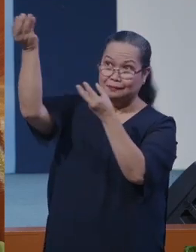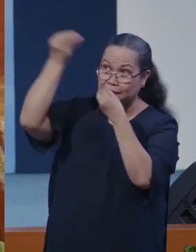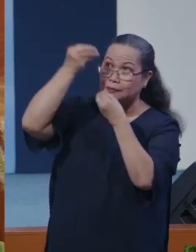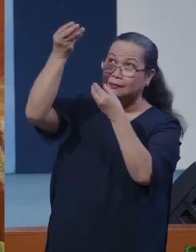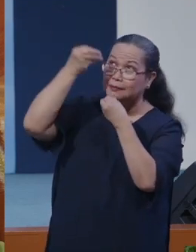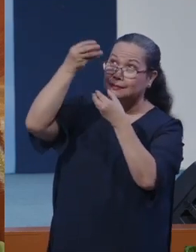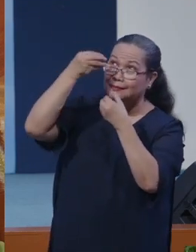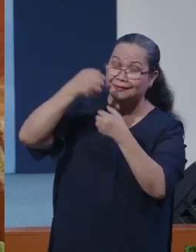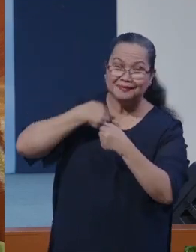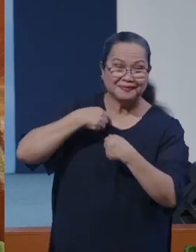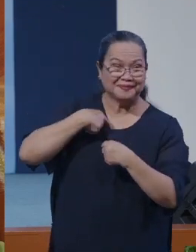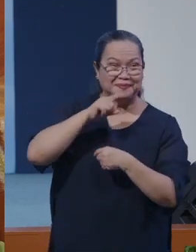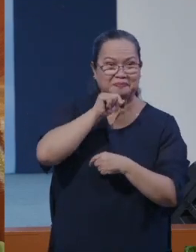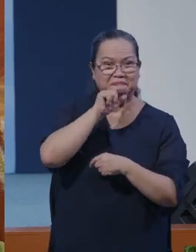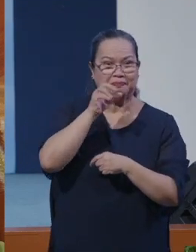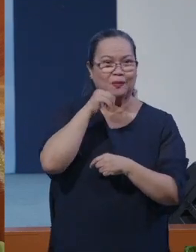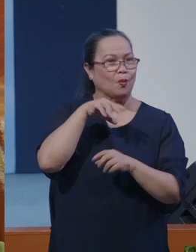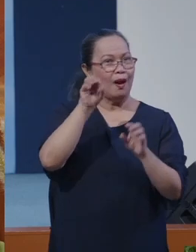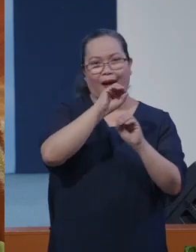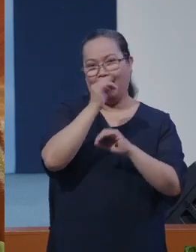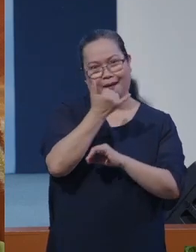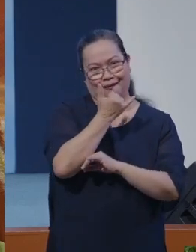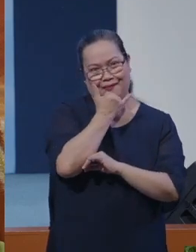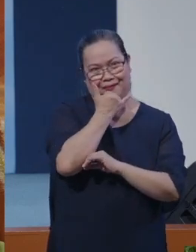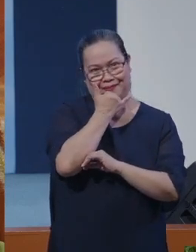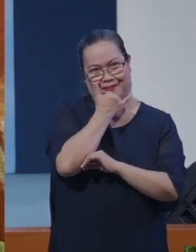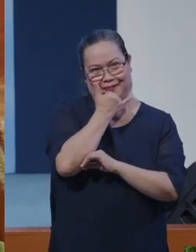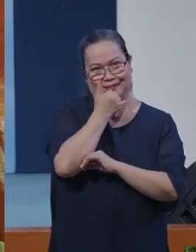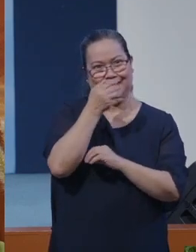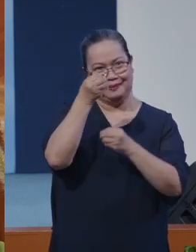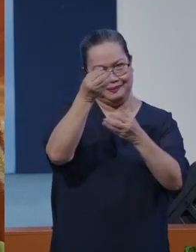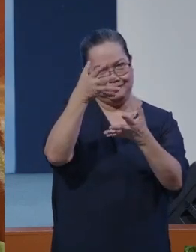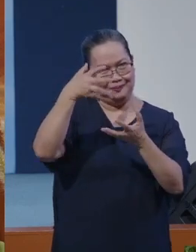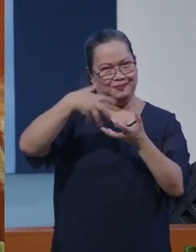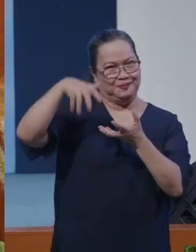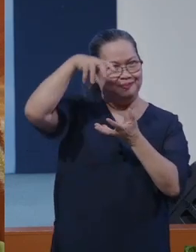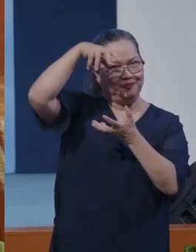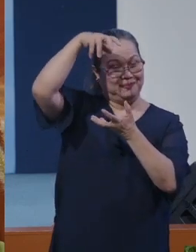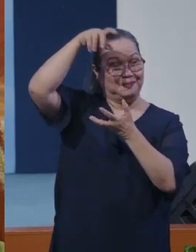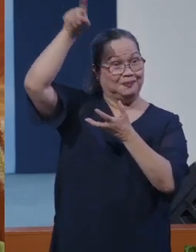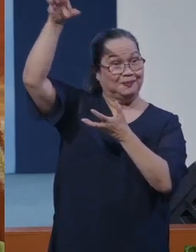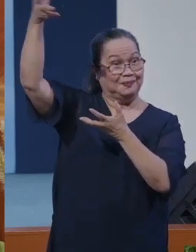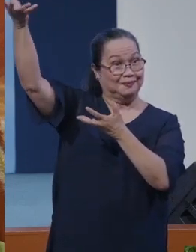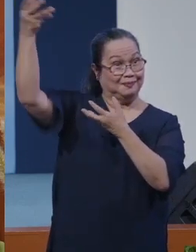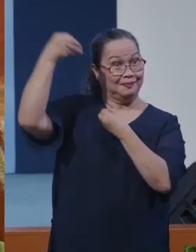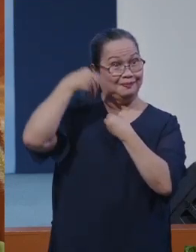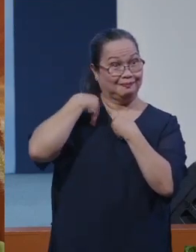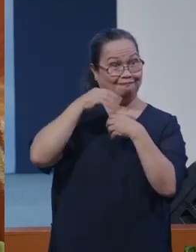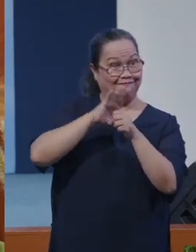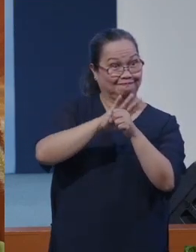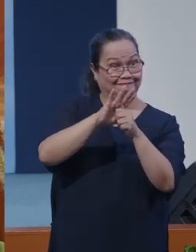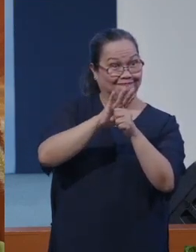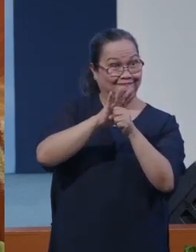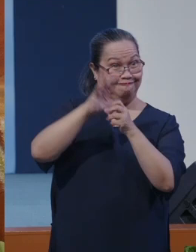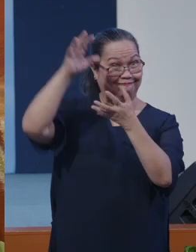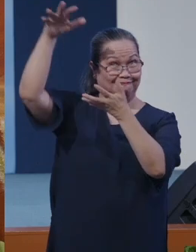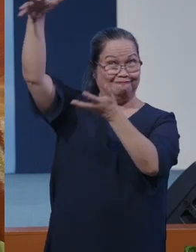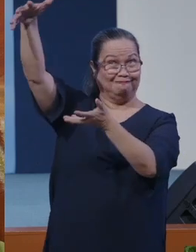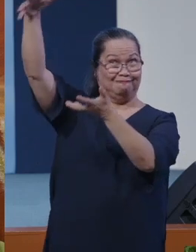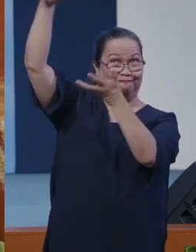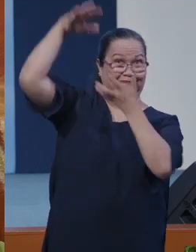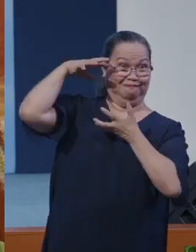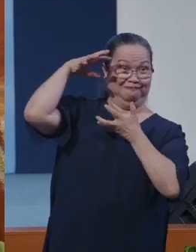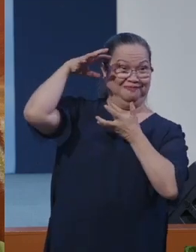without reproach, and it will be given to him. God will give generously, haplus, yun din po ang